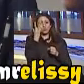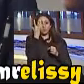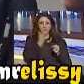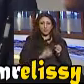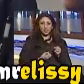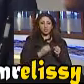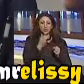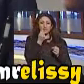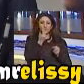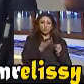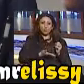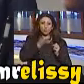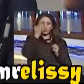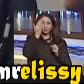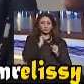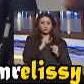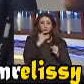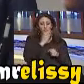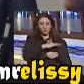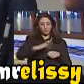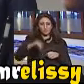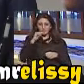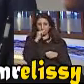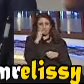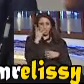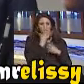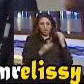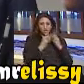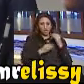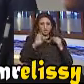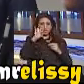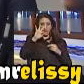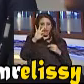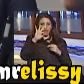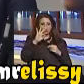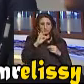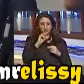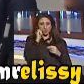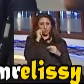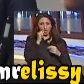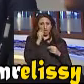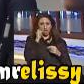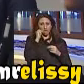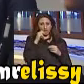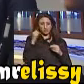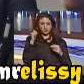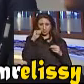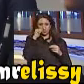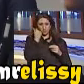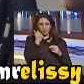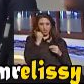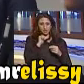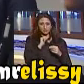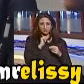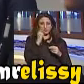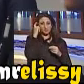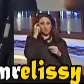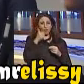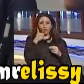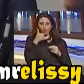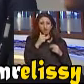ياكلها لمراته والبنات الثلاثه. وامبارح عطيه وكعادته دايما ومعروف